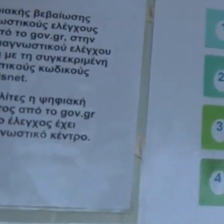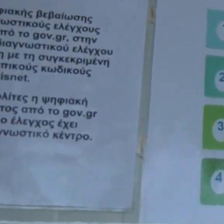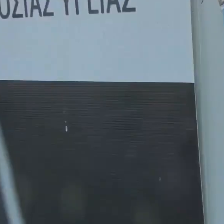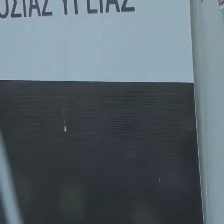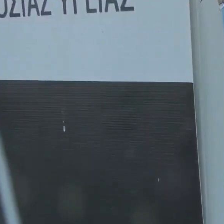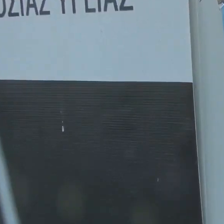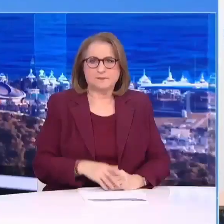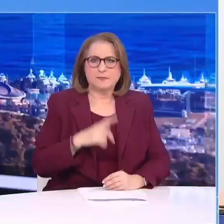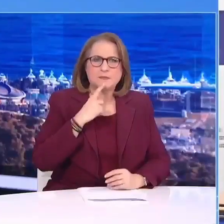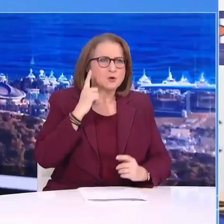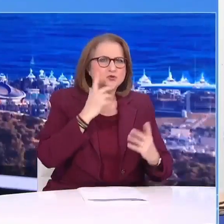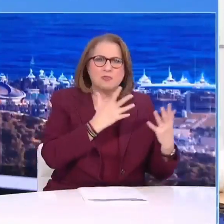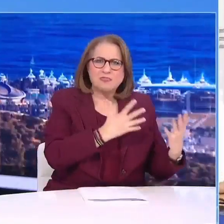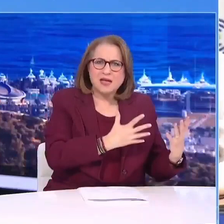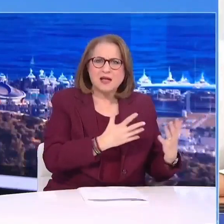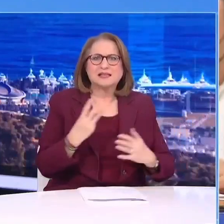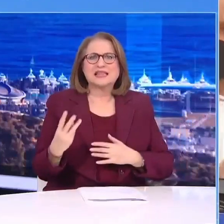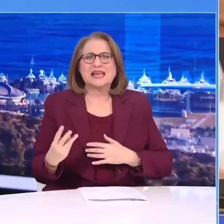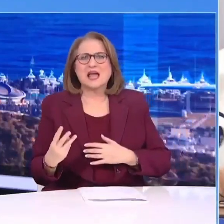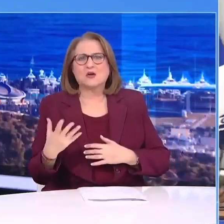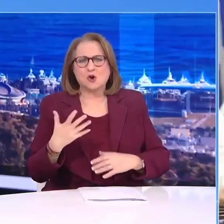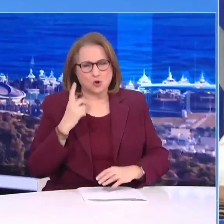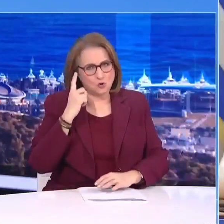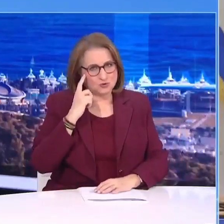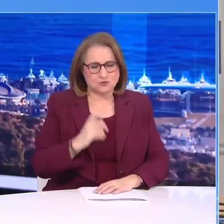για την Ήπειρο. Όμικρον 2